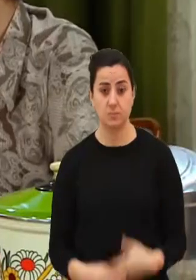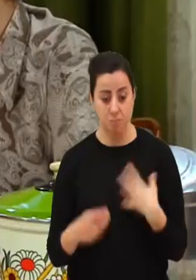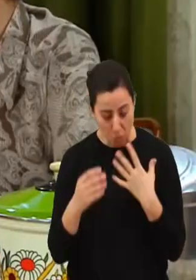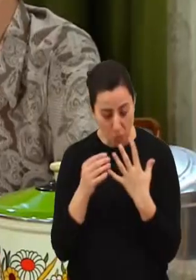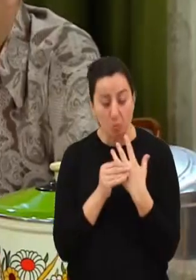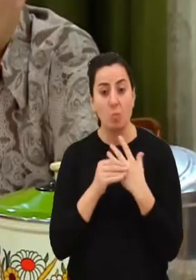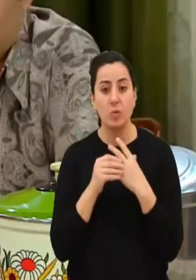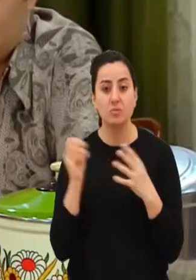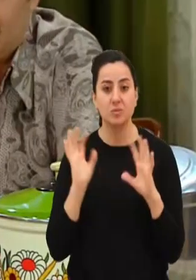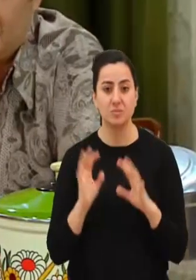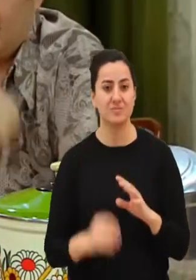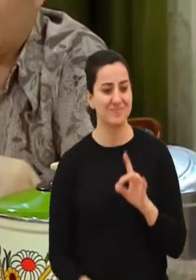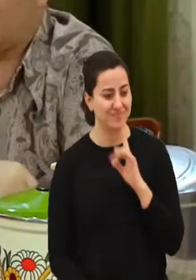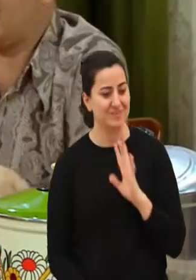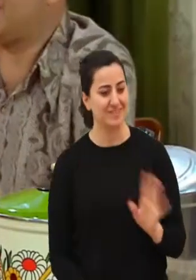parmak olurum.